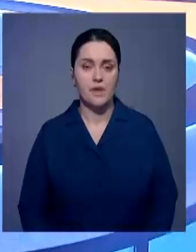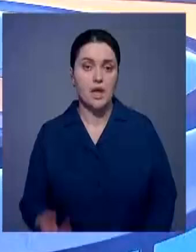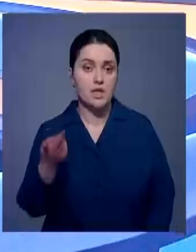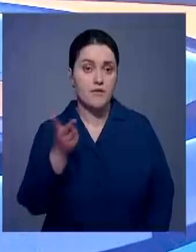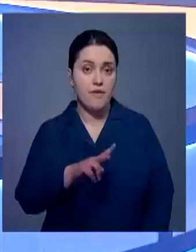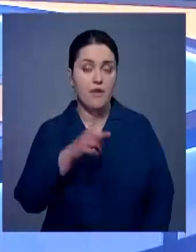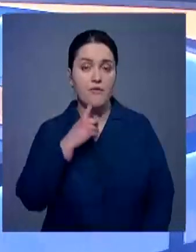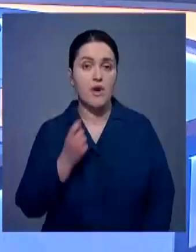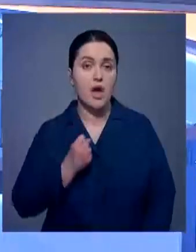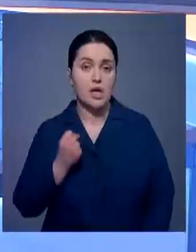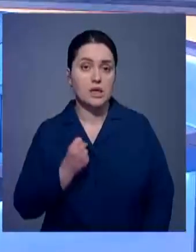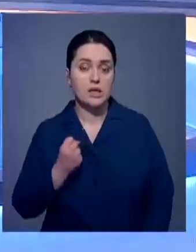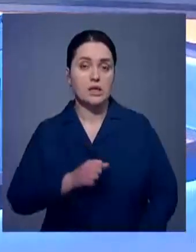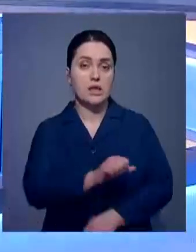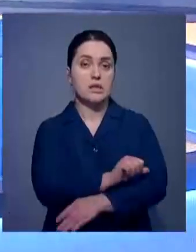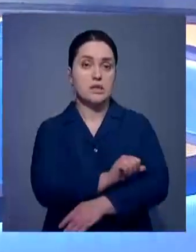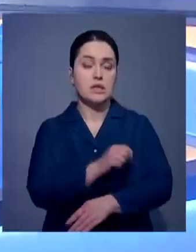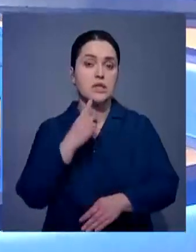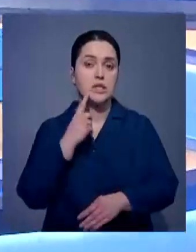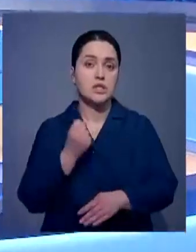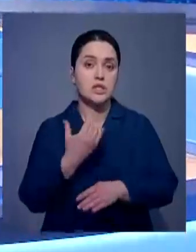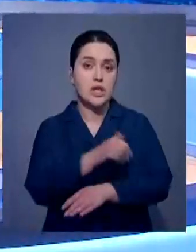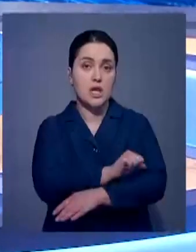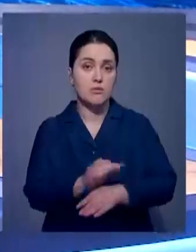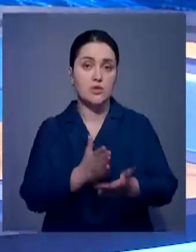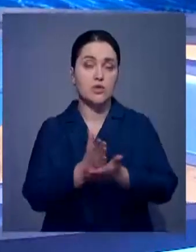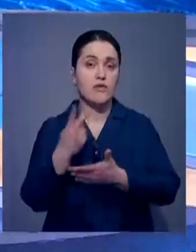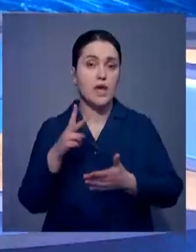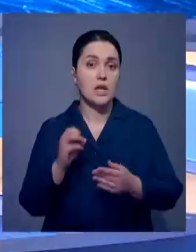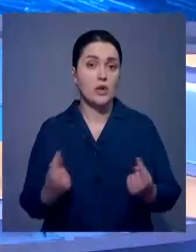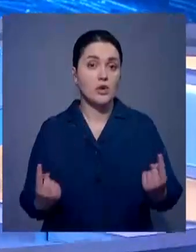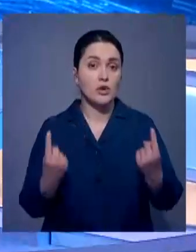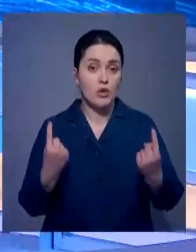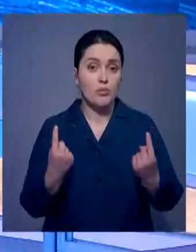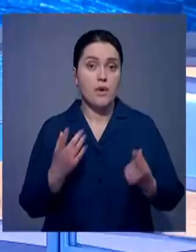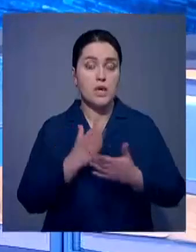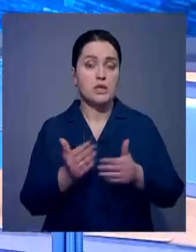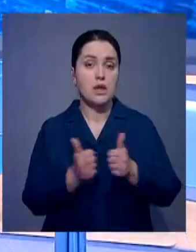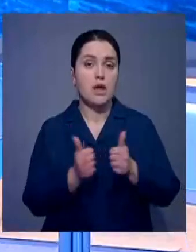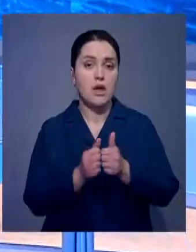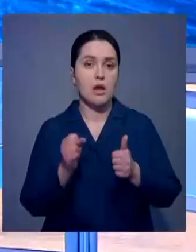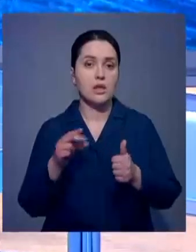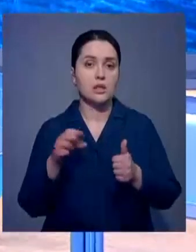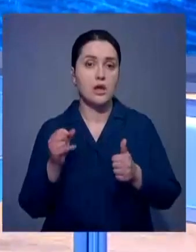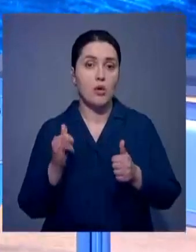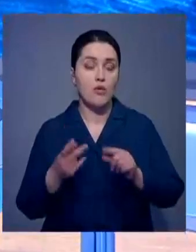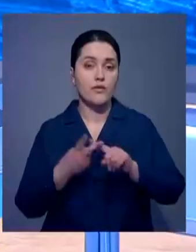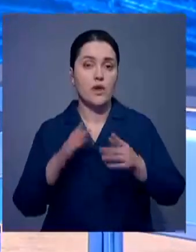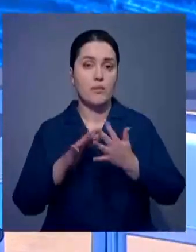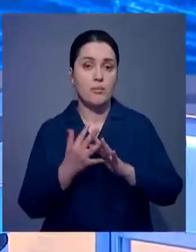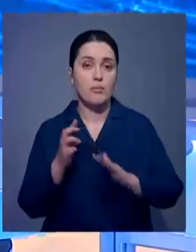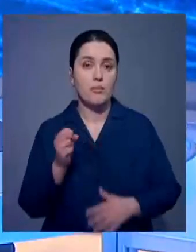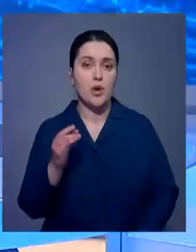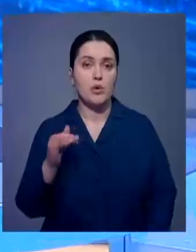Две военные части пограничной службы КНБ отмечают 20-летний юбилей. Первая дислоцируется недалеко от Актау, вторая в